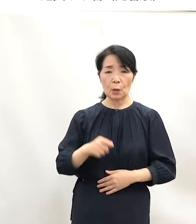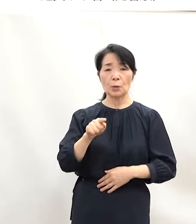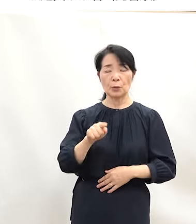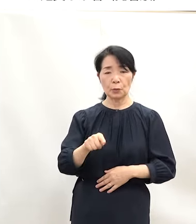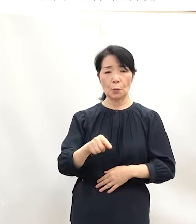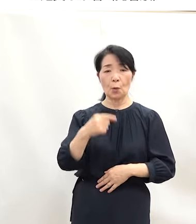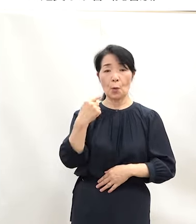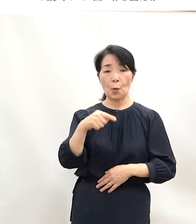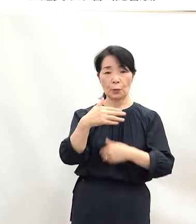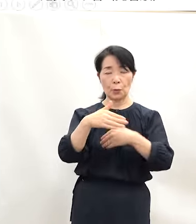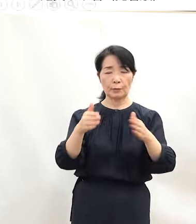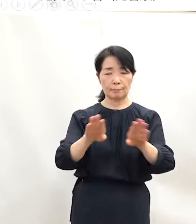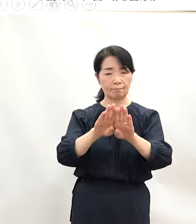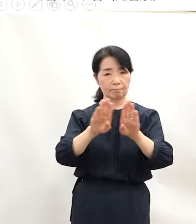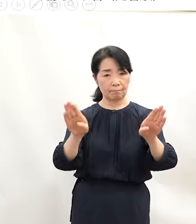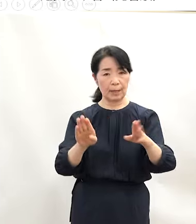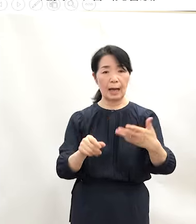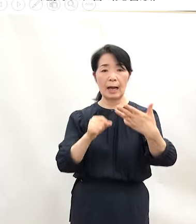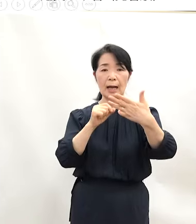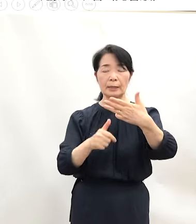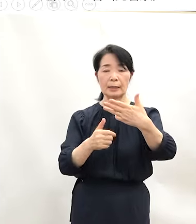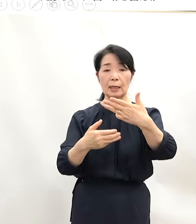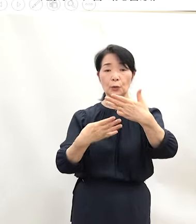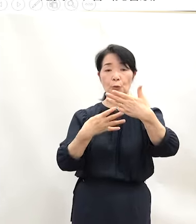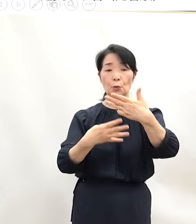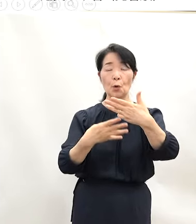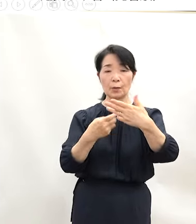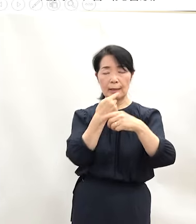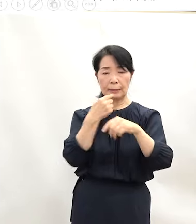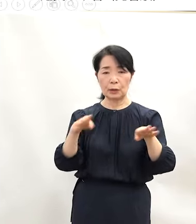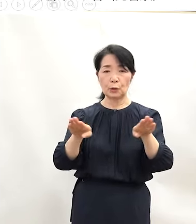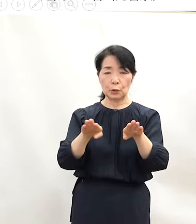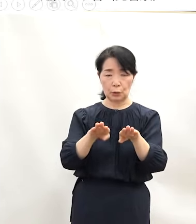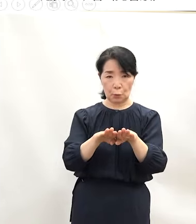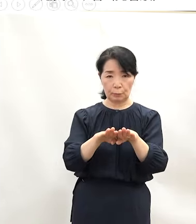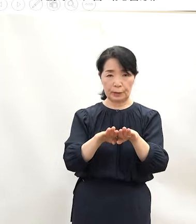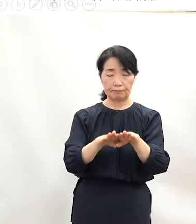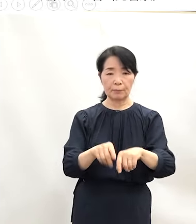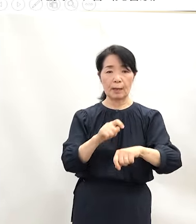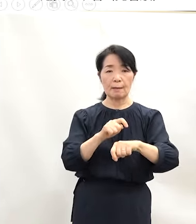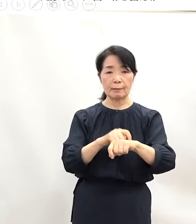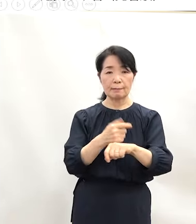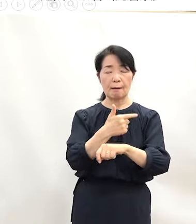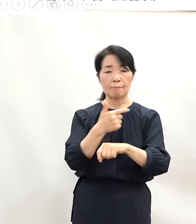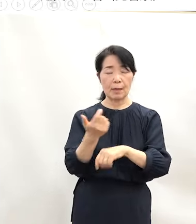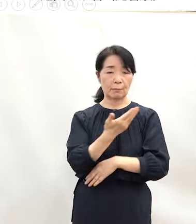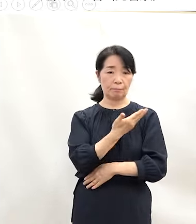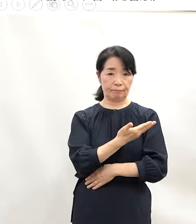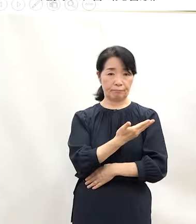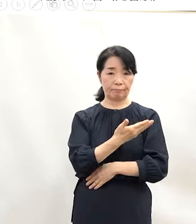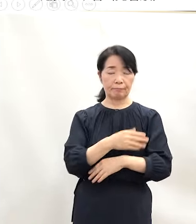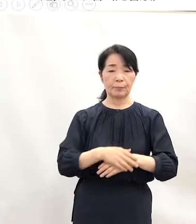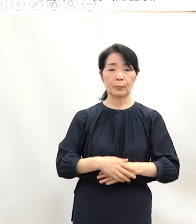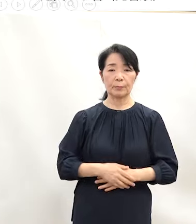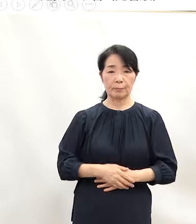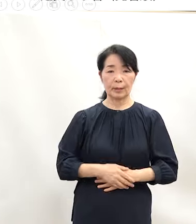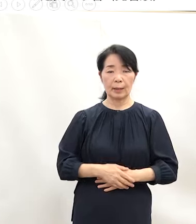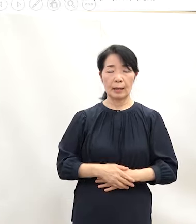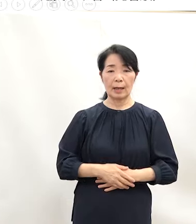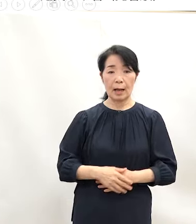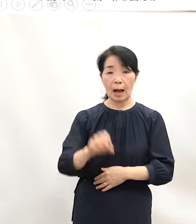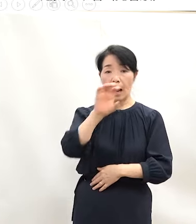催はですね、8月4日の日曜日、午前10時から11時半まで、アクティブシニアセン